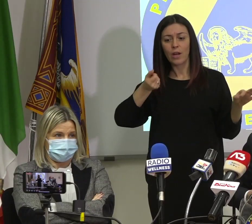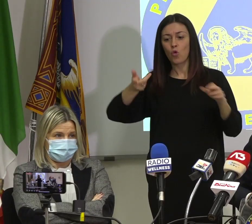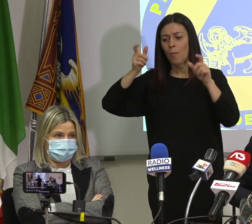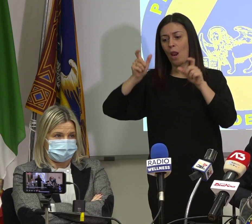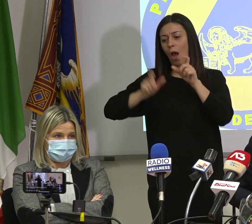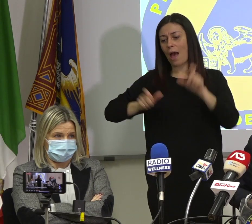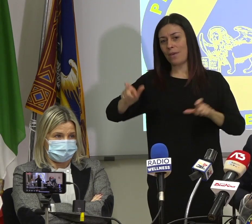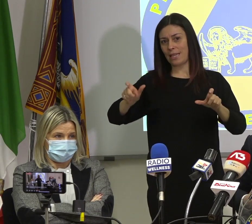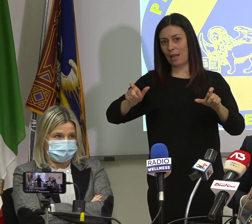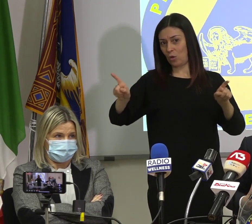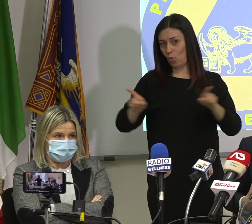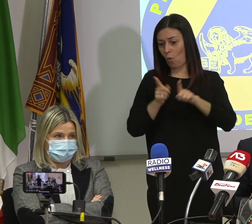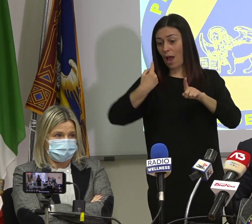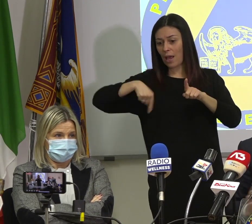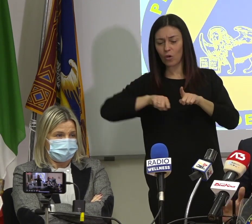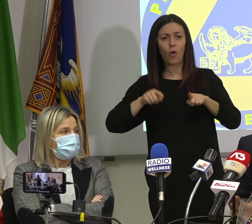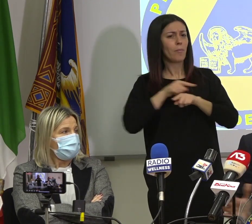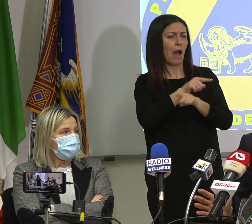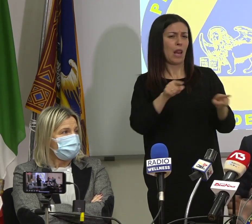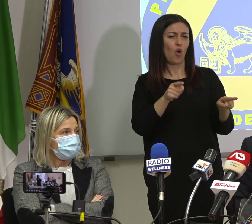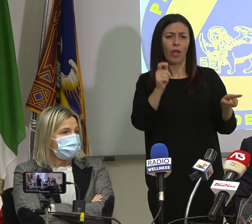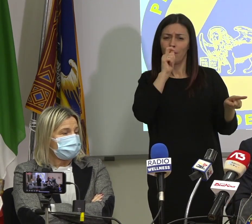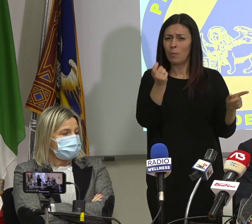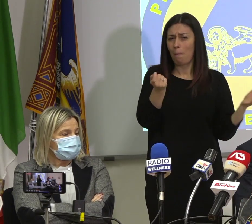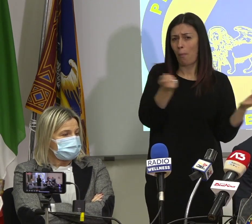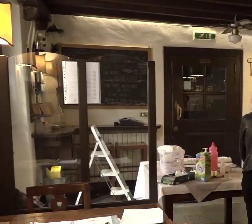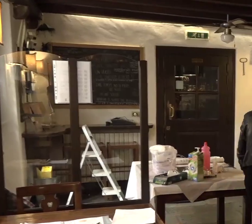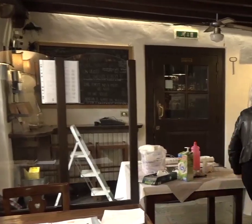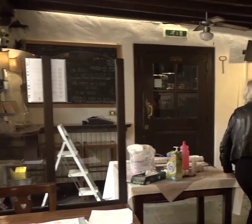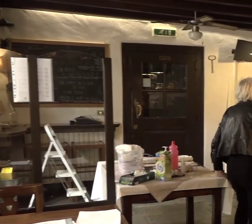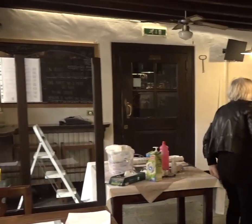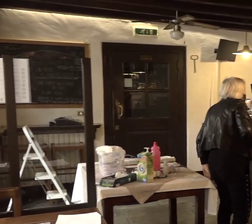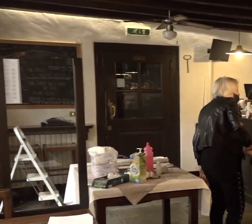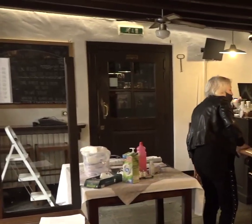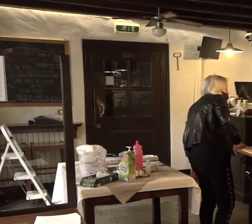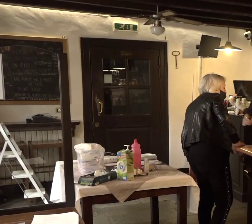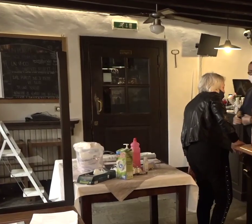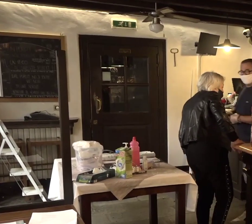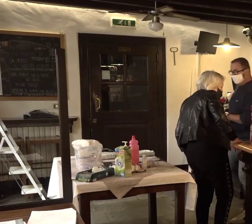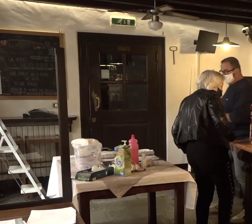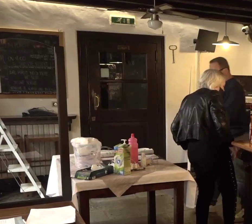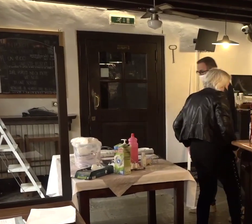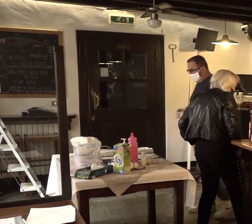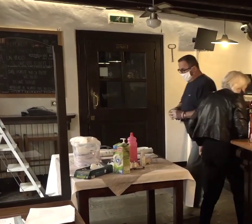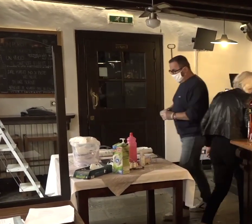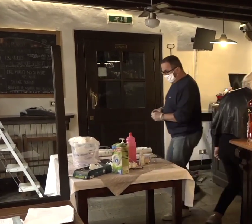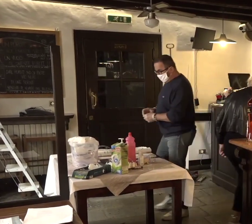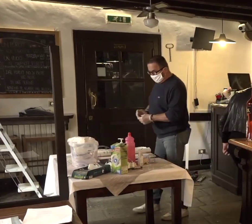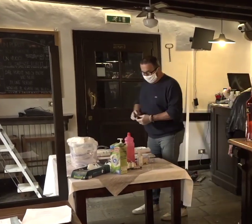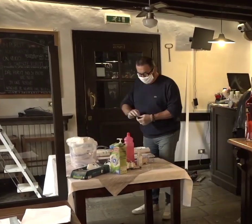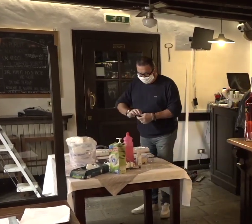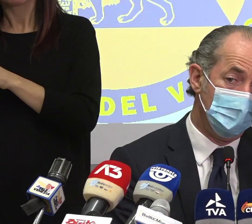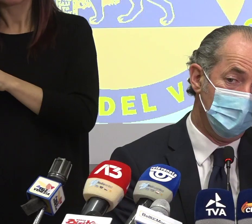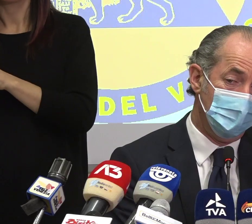può quindi arrivare qualche richiesta che faccia da tramite con il territorio ascoltando sia i sanitari che imprenditori e commercianti abbiamo chiesto più